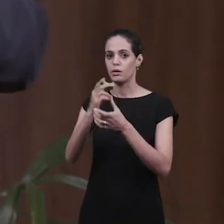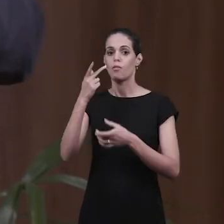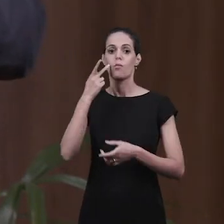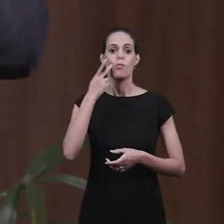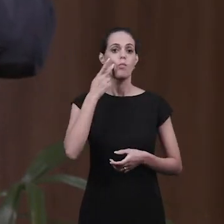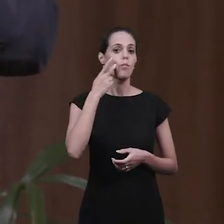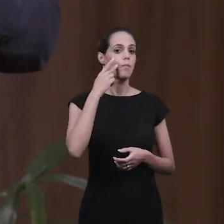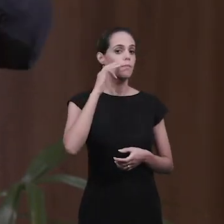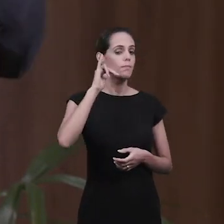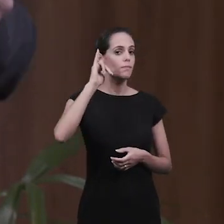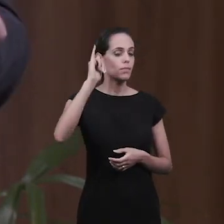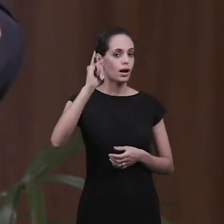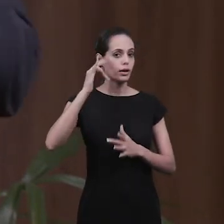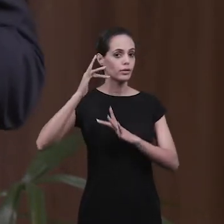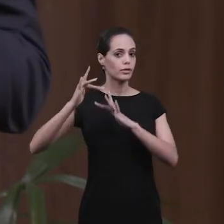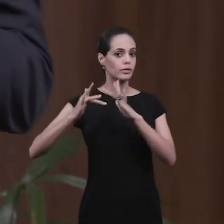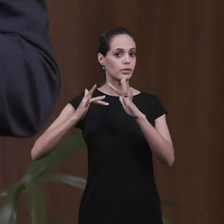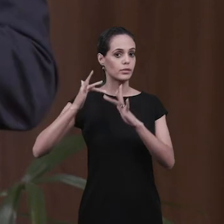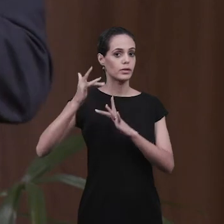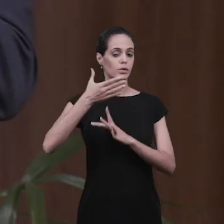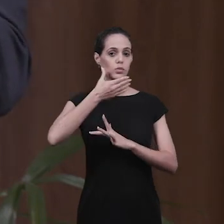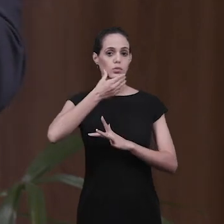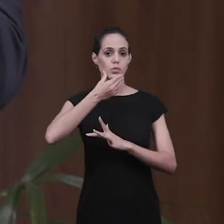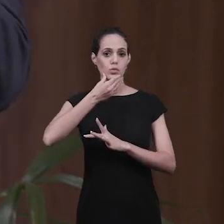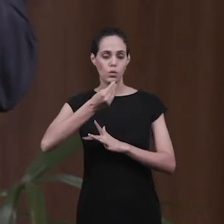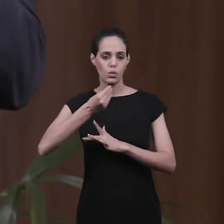normalement, étaient donnés